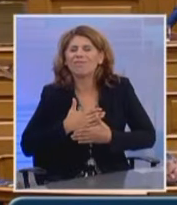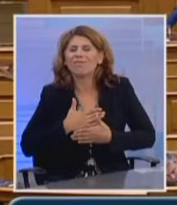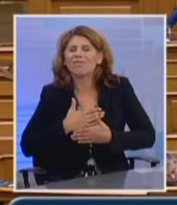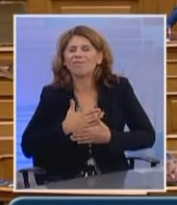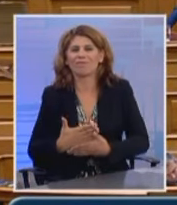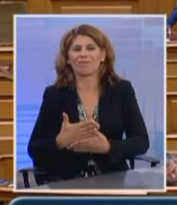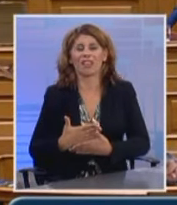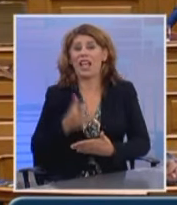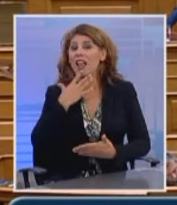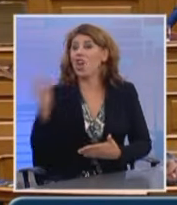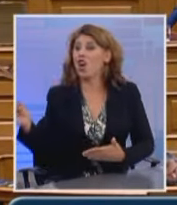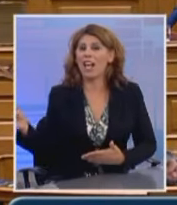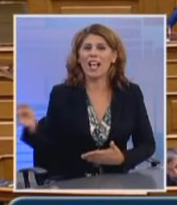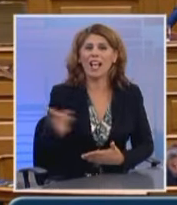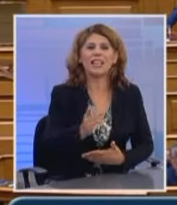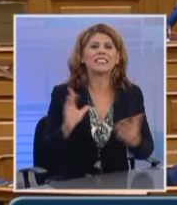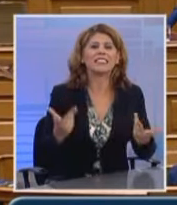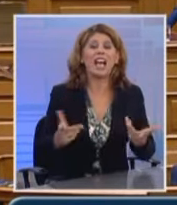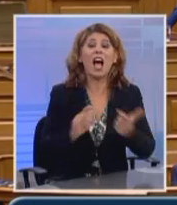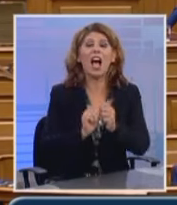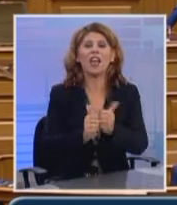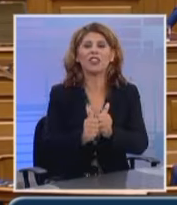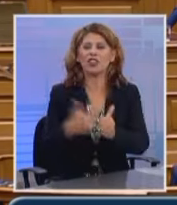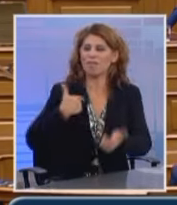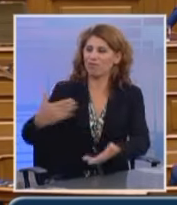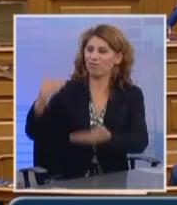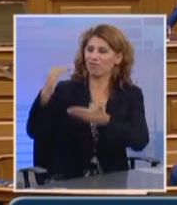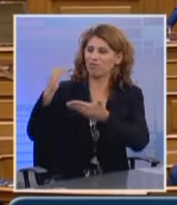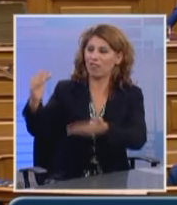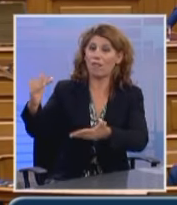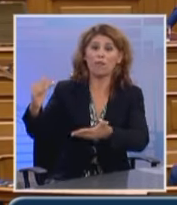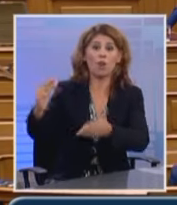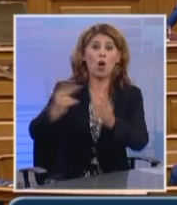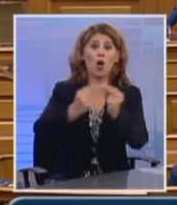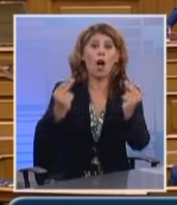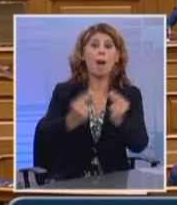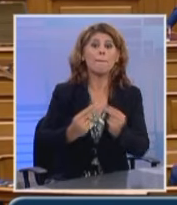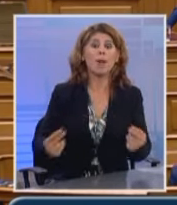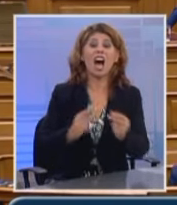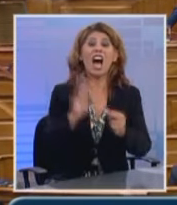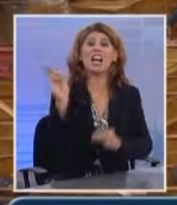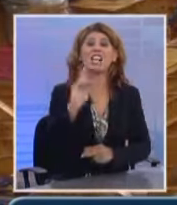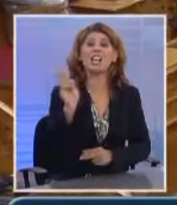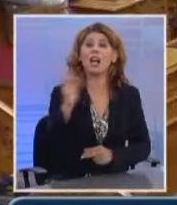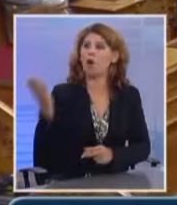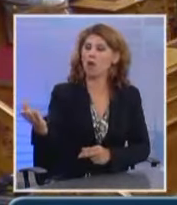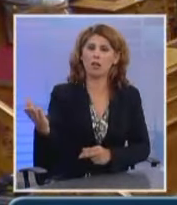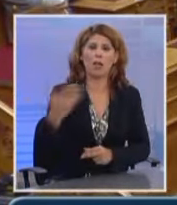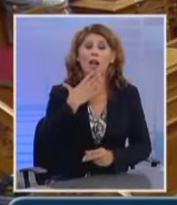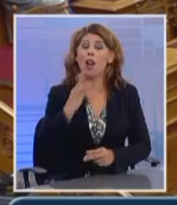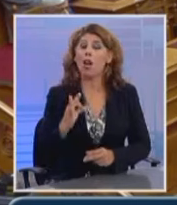αθλητές και σας επιβραβεύουμε για τις επιδόσεις σας και γιατί είστε πολίτες και